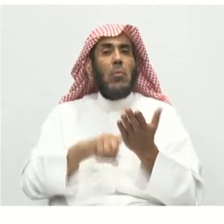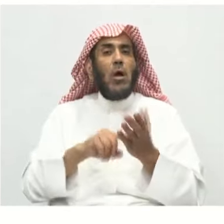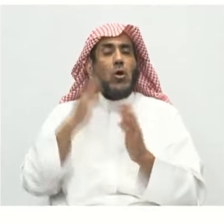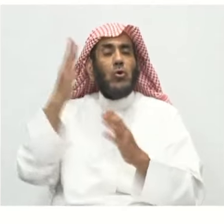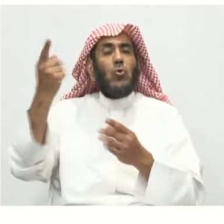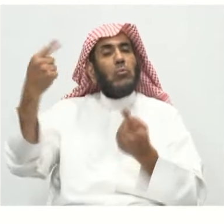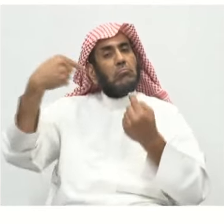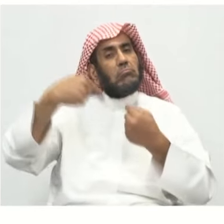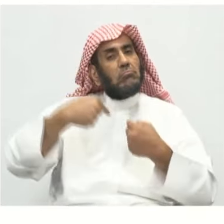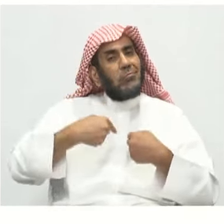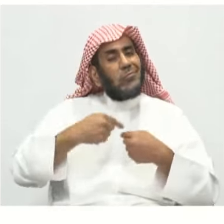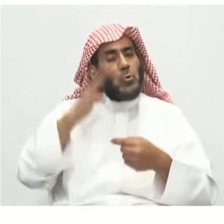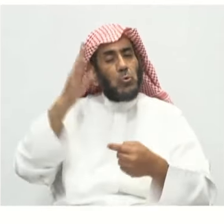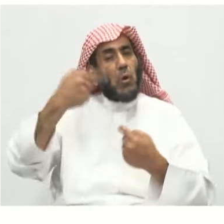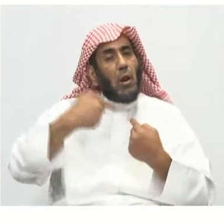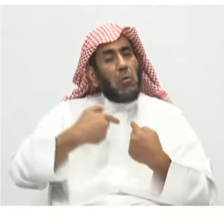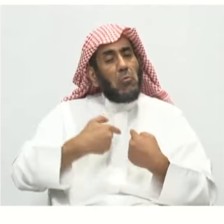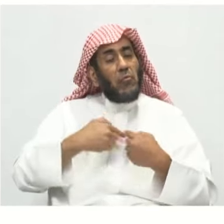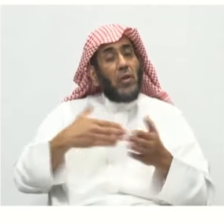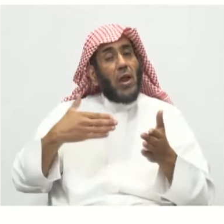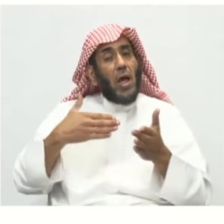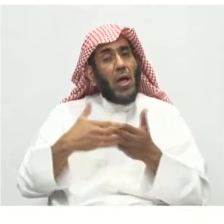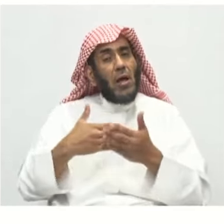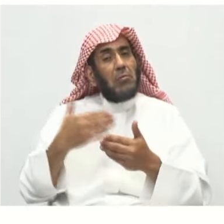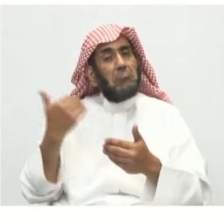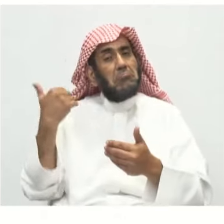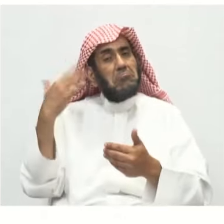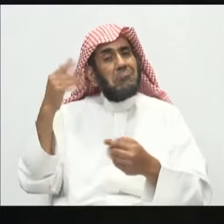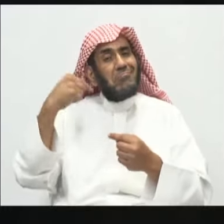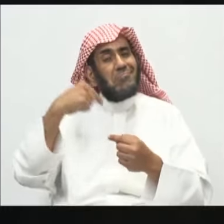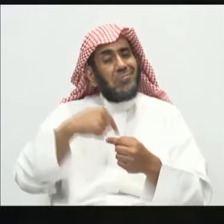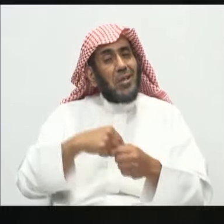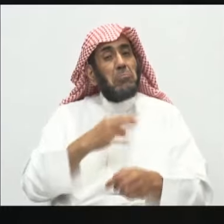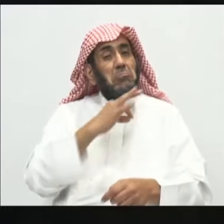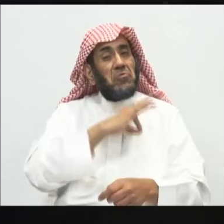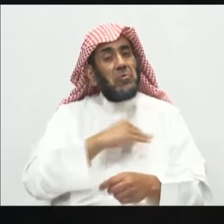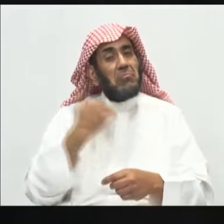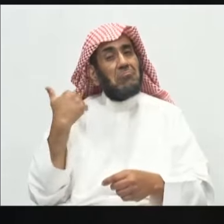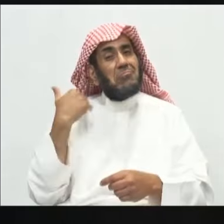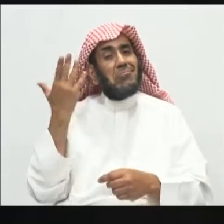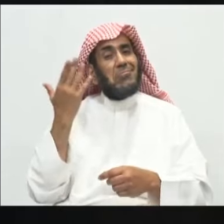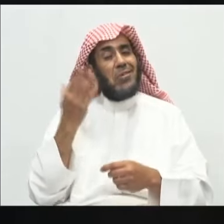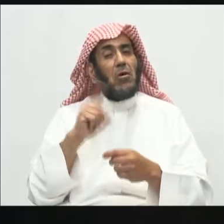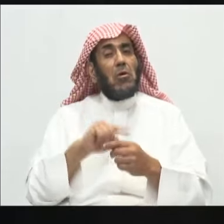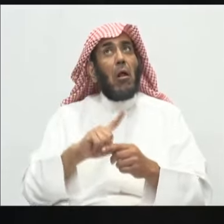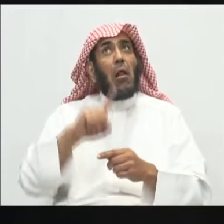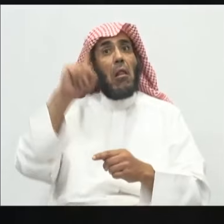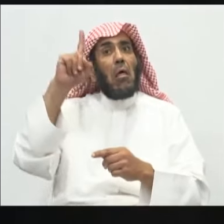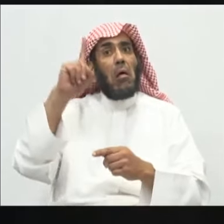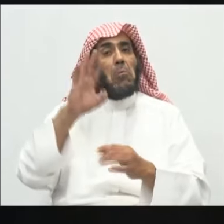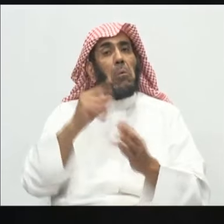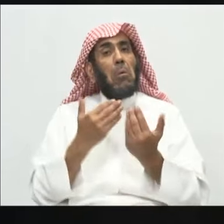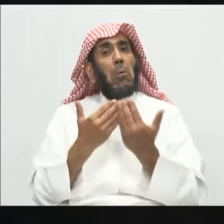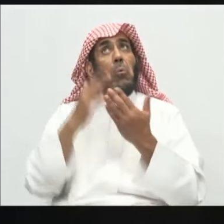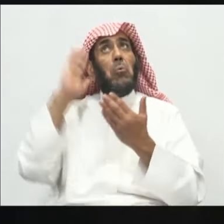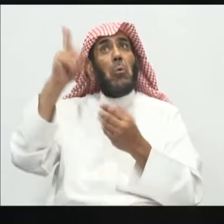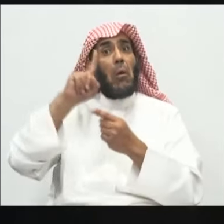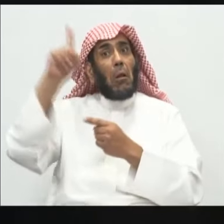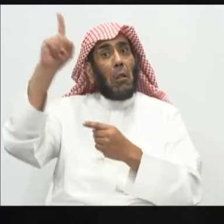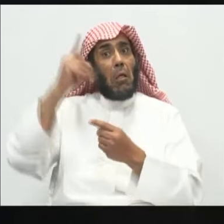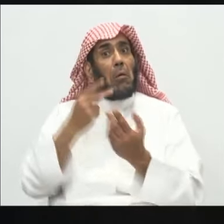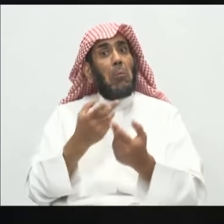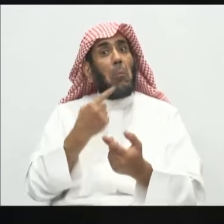لنفسه الشكر لنفسك في النهايه ان انك انت الذي تستفيد من ذلك ان الله لغني غني حميد من كفر